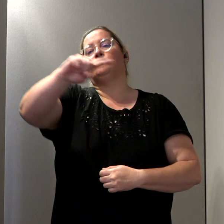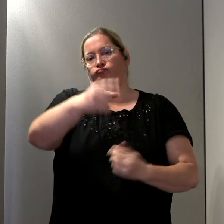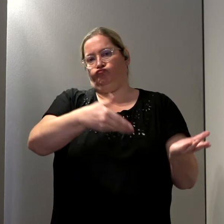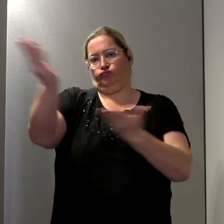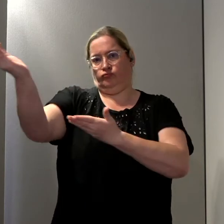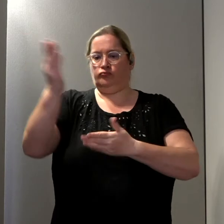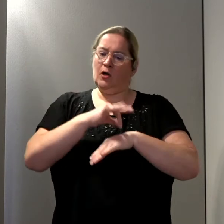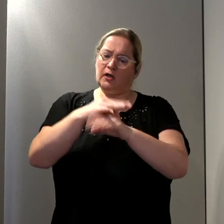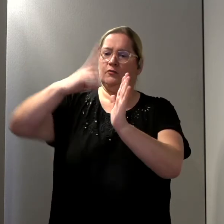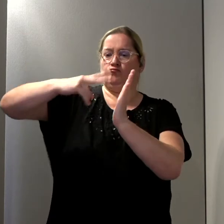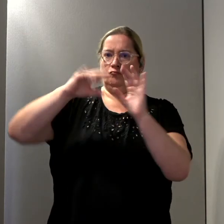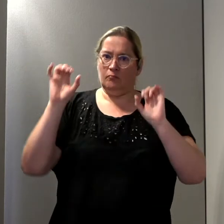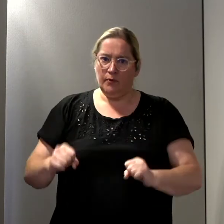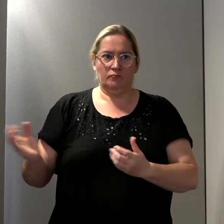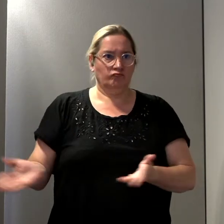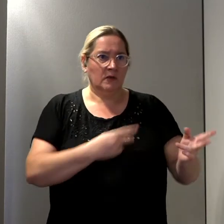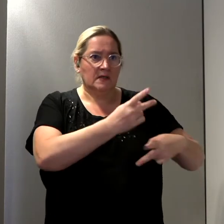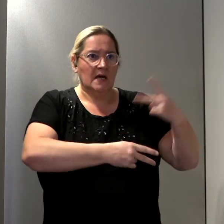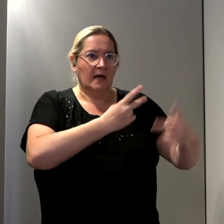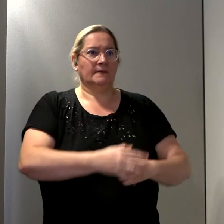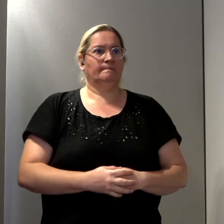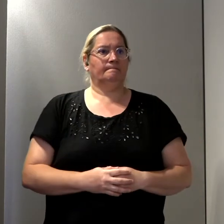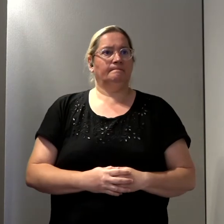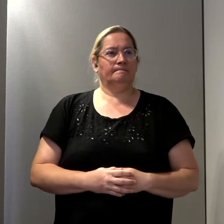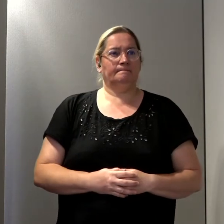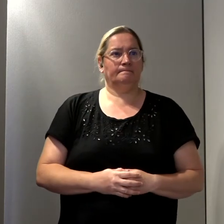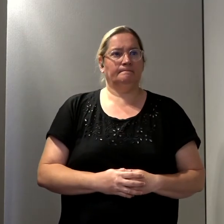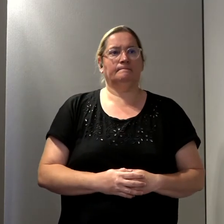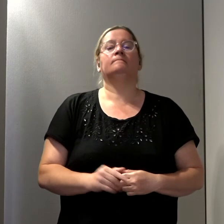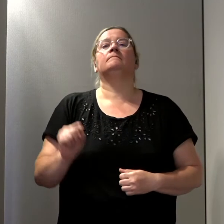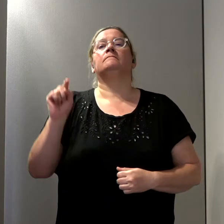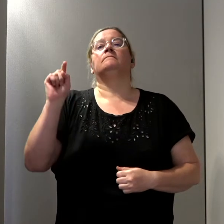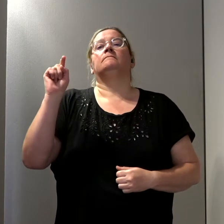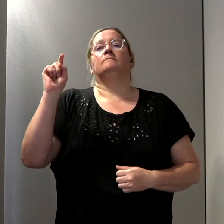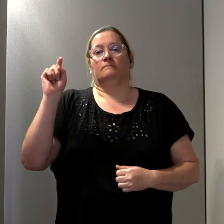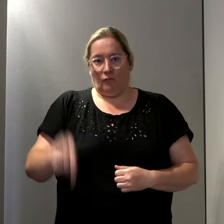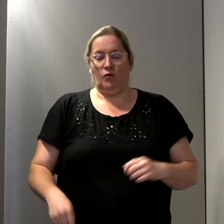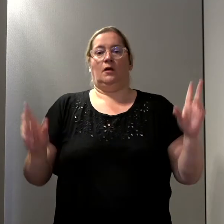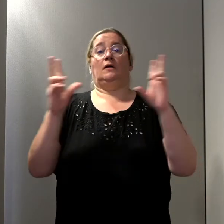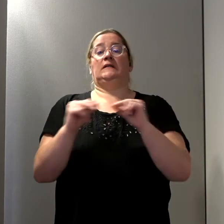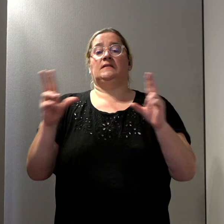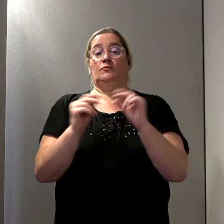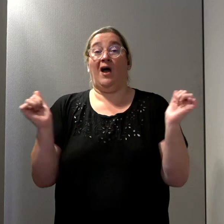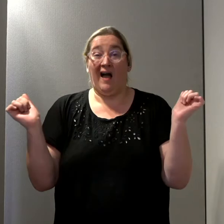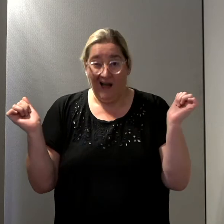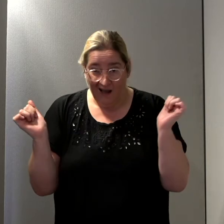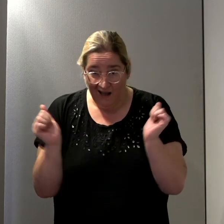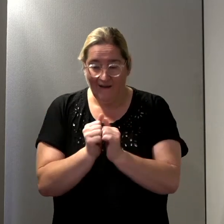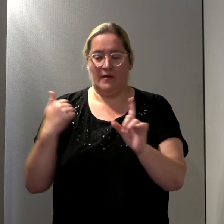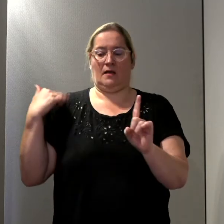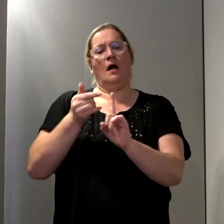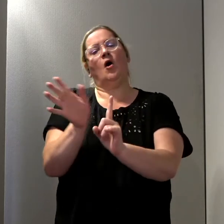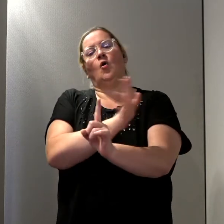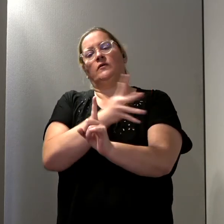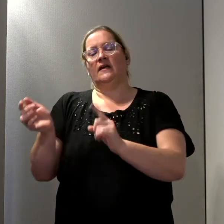guide. Donc, slide suivante, s'il vous plaît. Donc, il faut des descriptions contextualisées. Il faut penser non pas à ce que vous voyez,